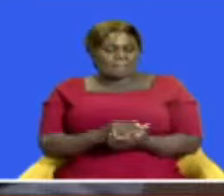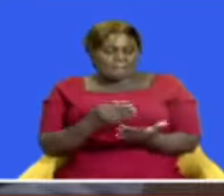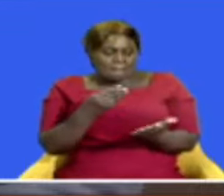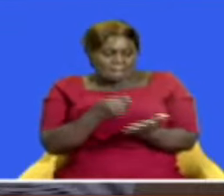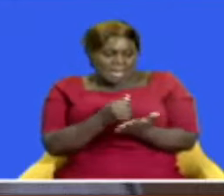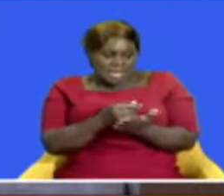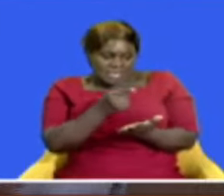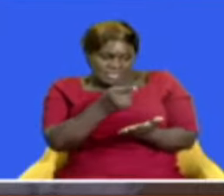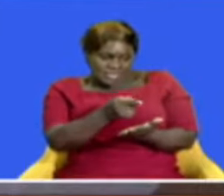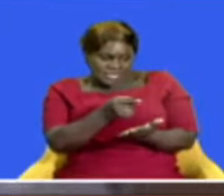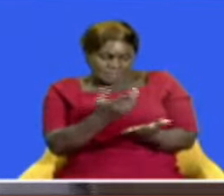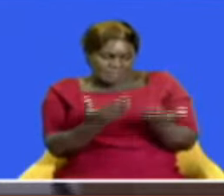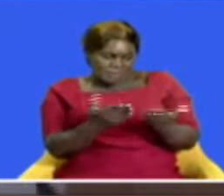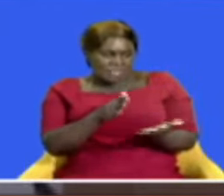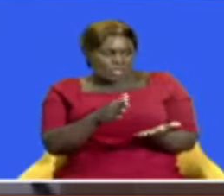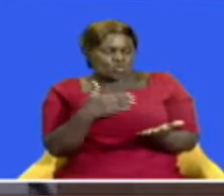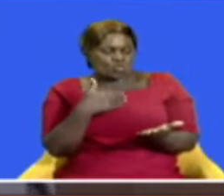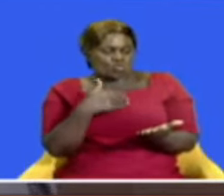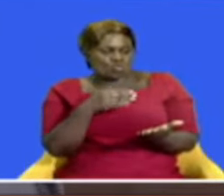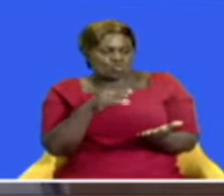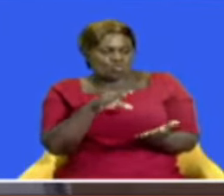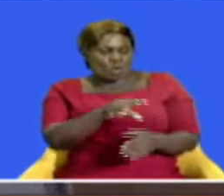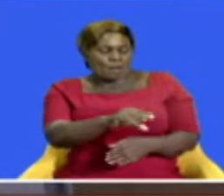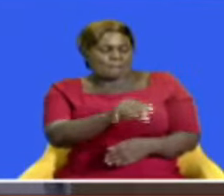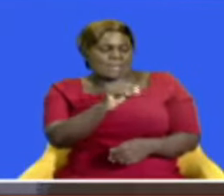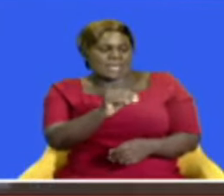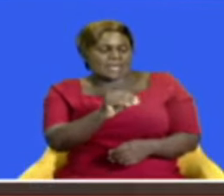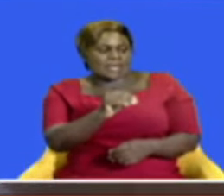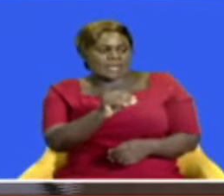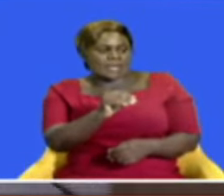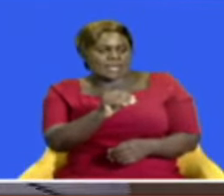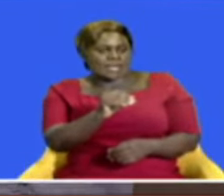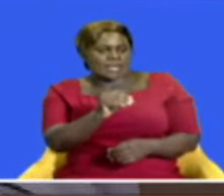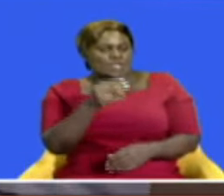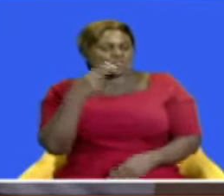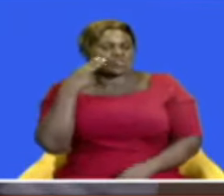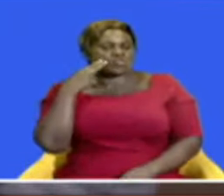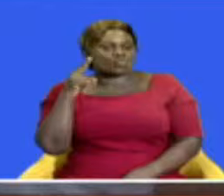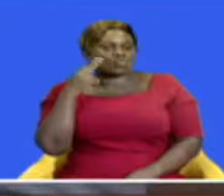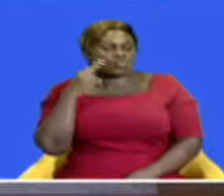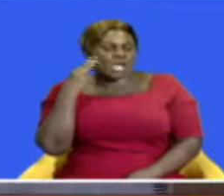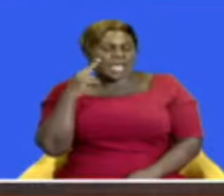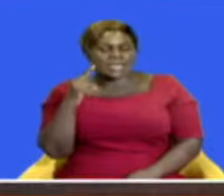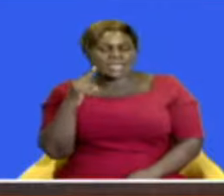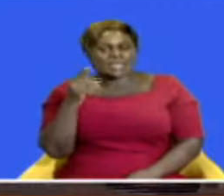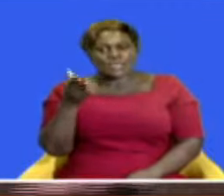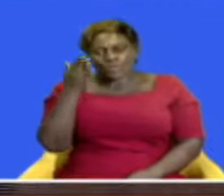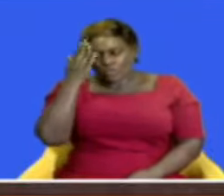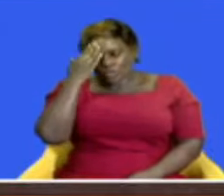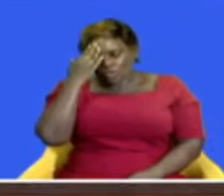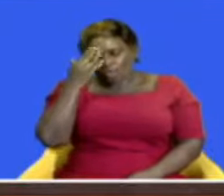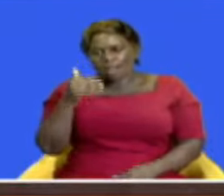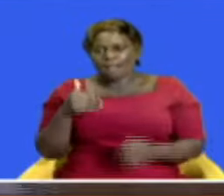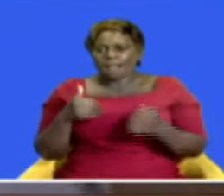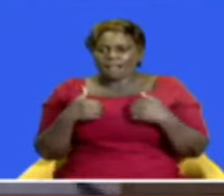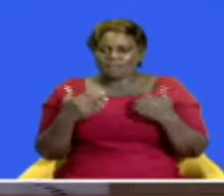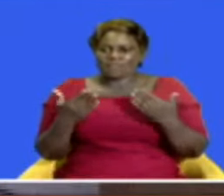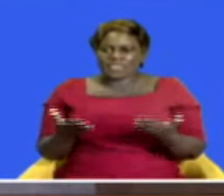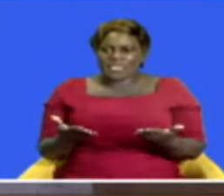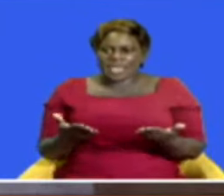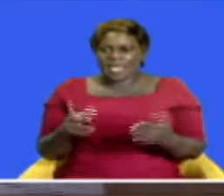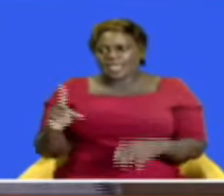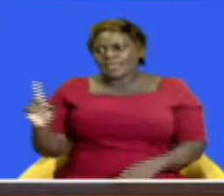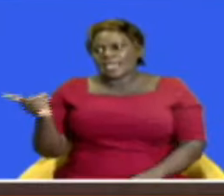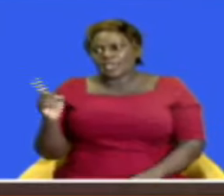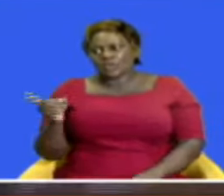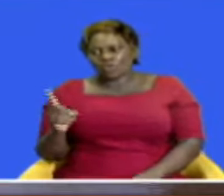pesa pengine ulikuwa unachukua uende ununue sukari. Unajua tuko hapa